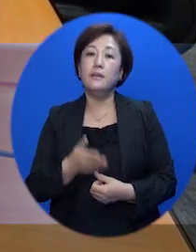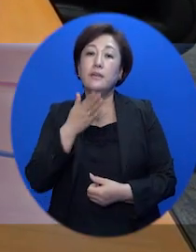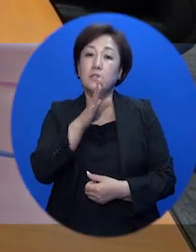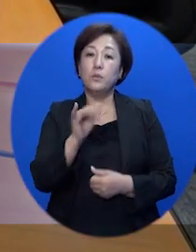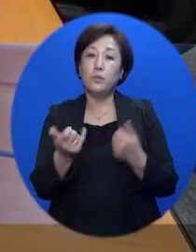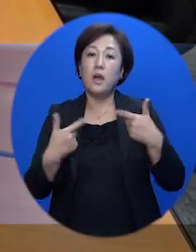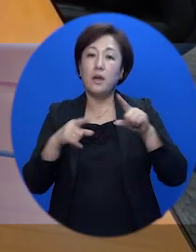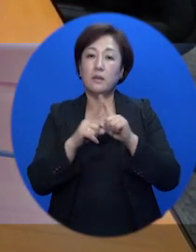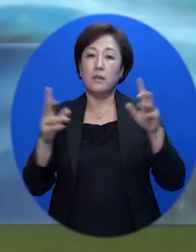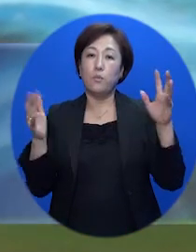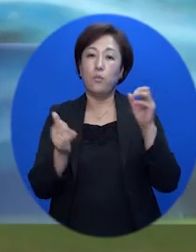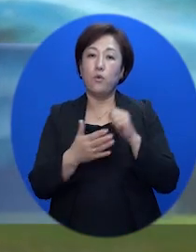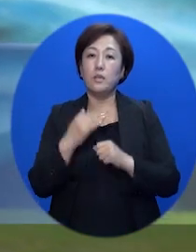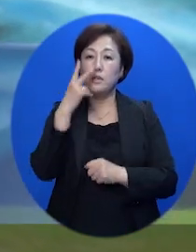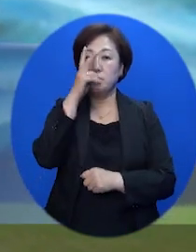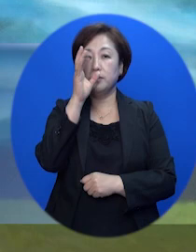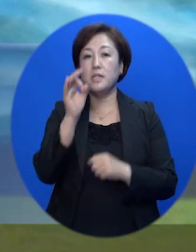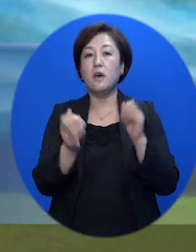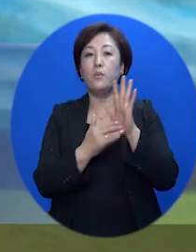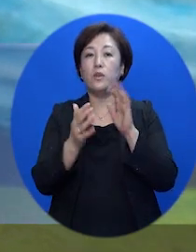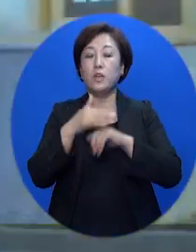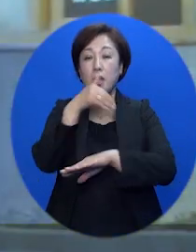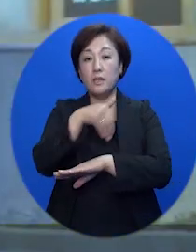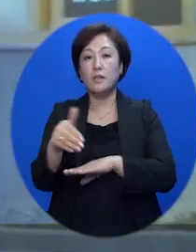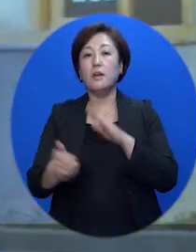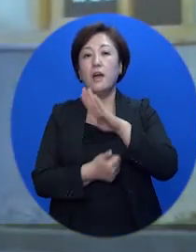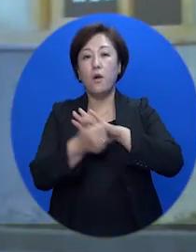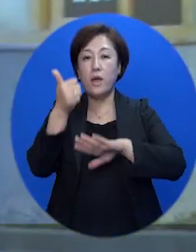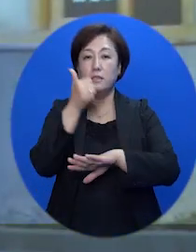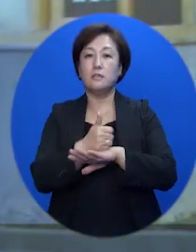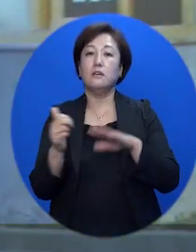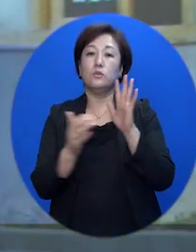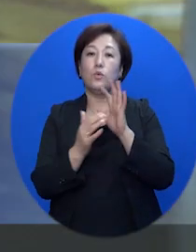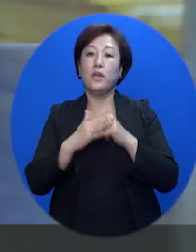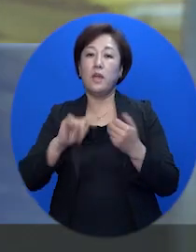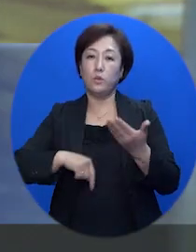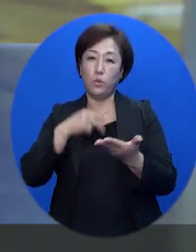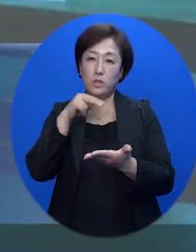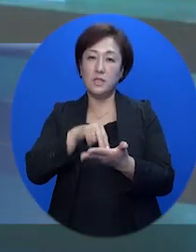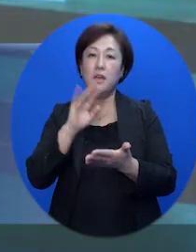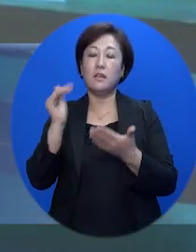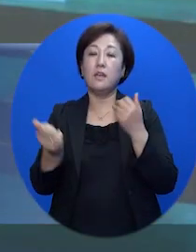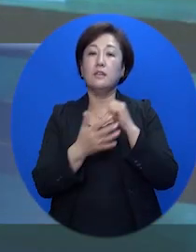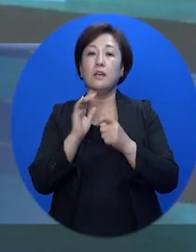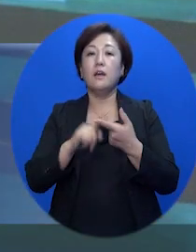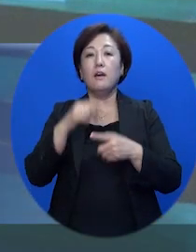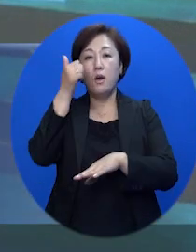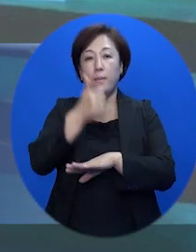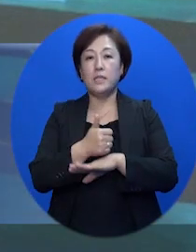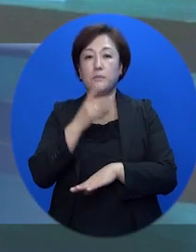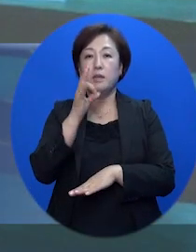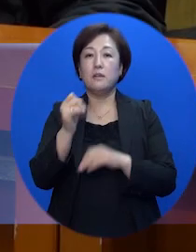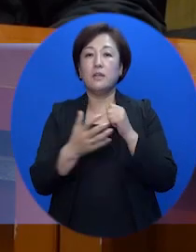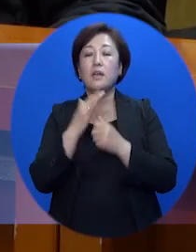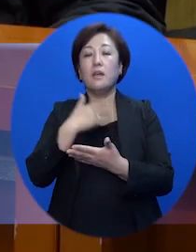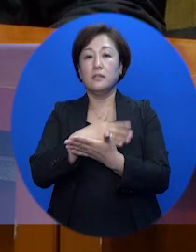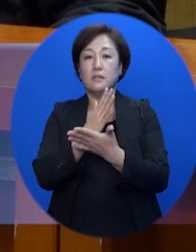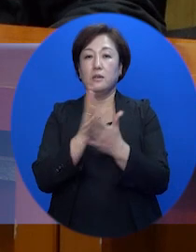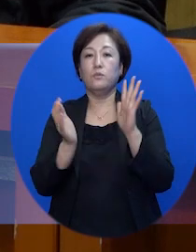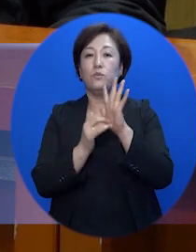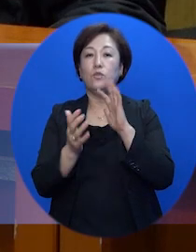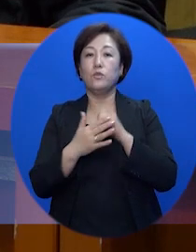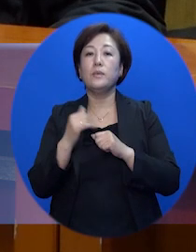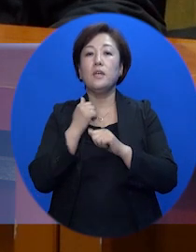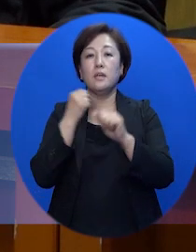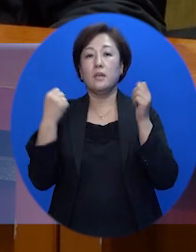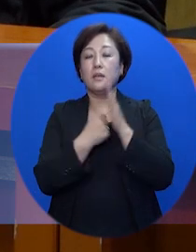전문가로 구성된 심사위원회에서 기획성과 완성도, 독창성 등을 심사해 최종 10개 작품이 수상작으로